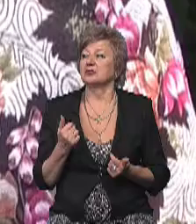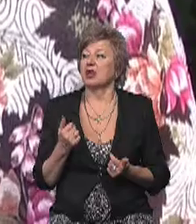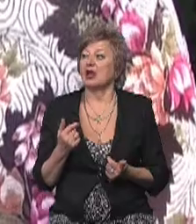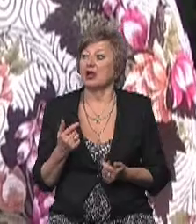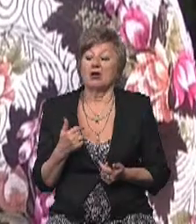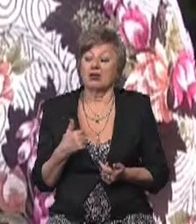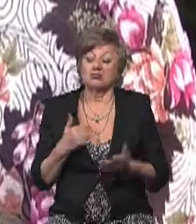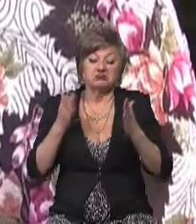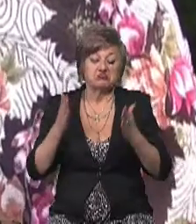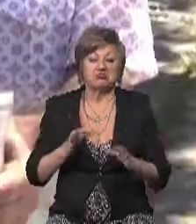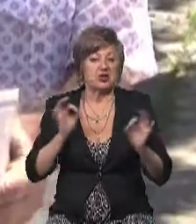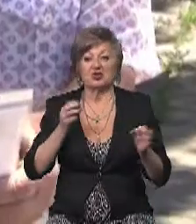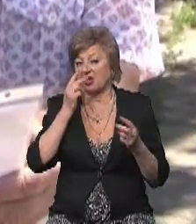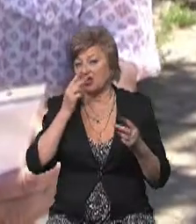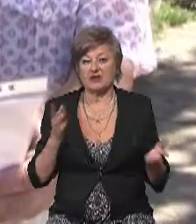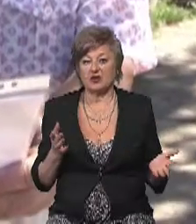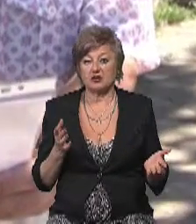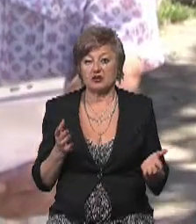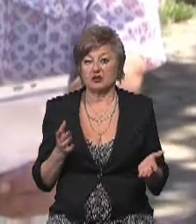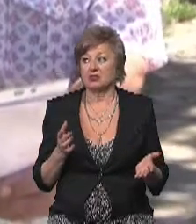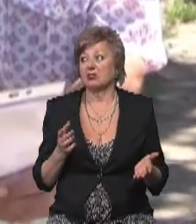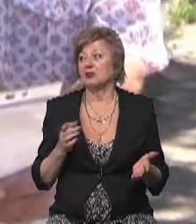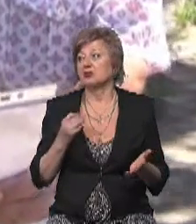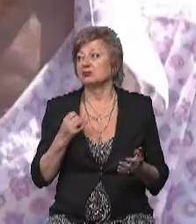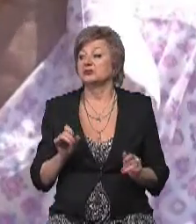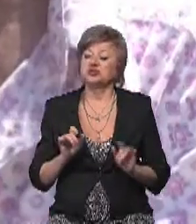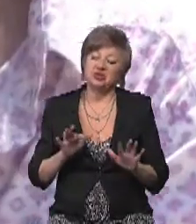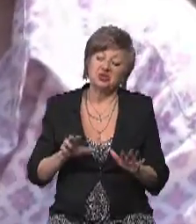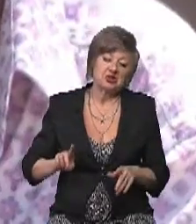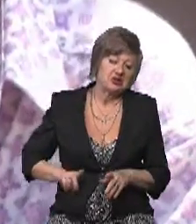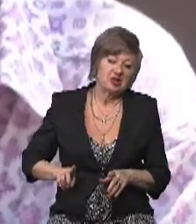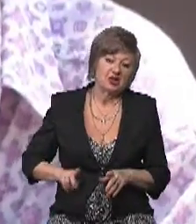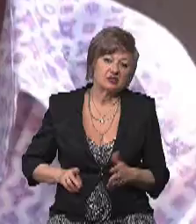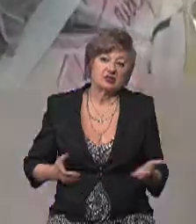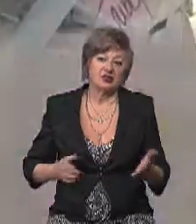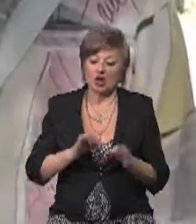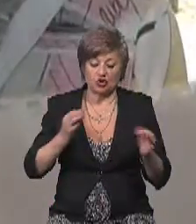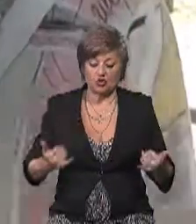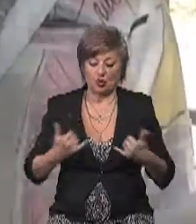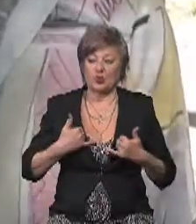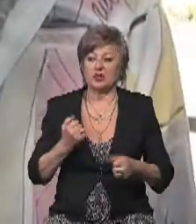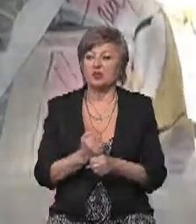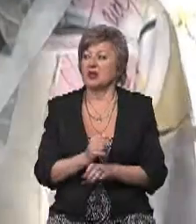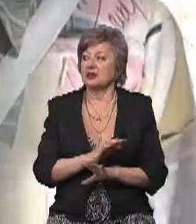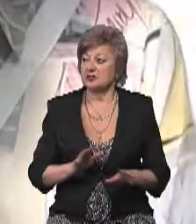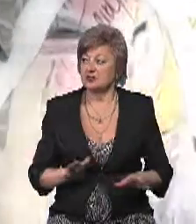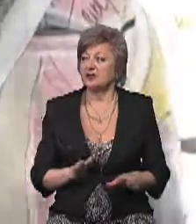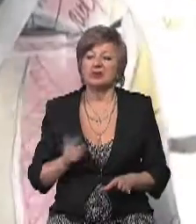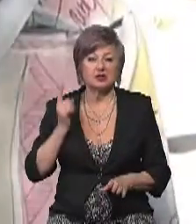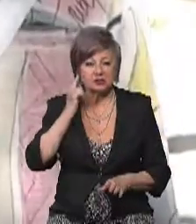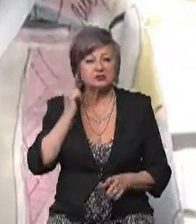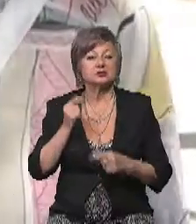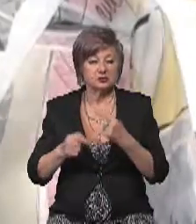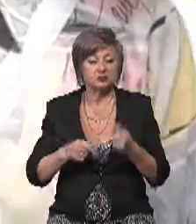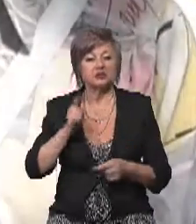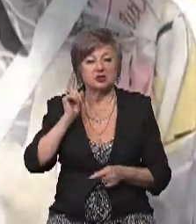просто його ніколи не бачила. Якийсь діяч, типу ректор. Нічого він для нас не зробив. На слуху, так. Микола